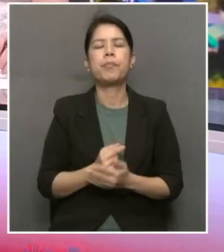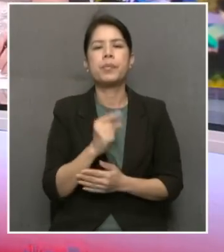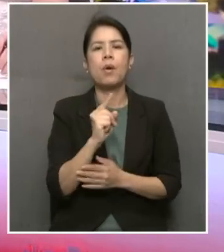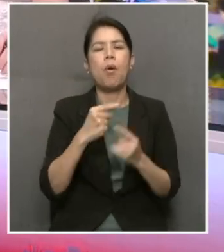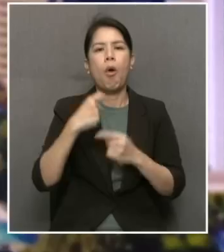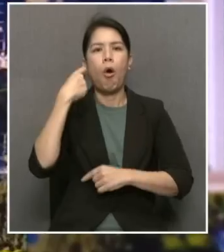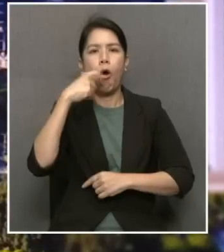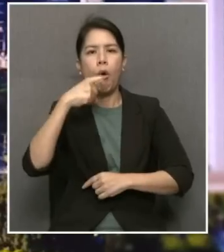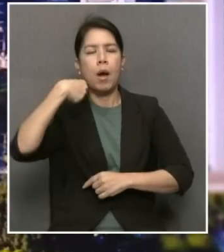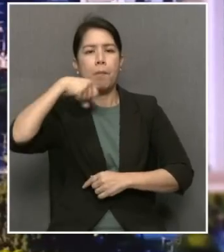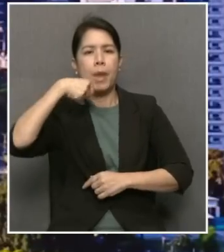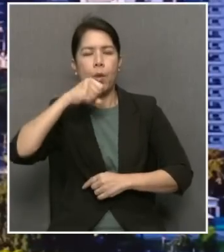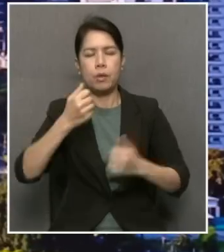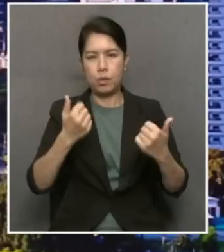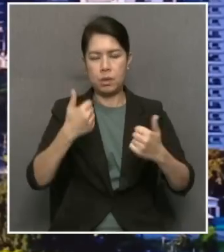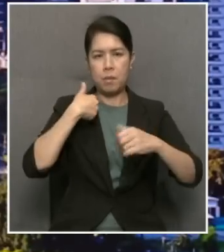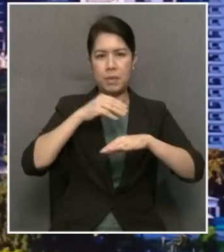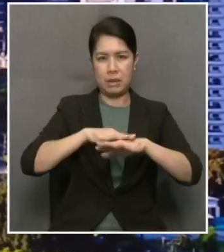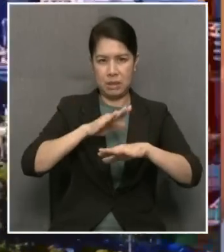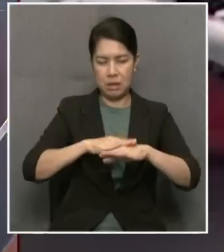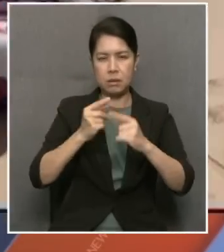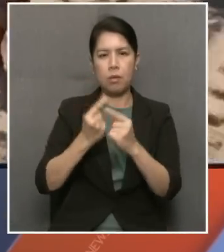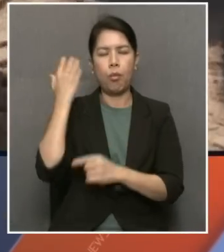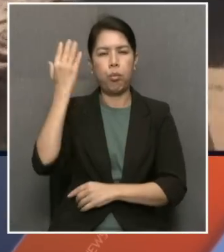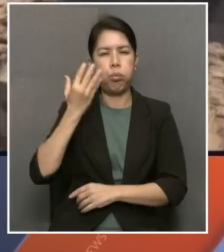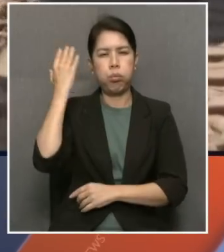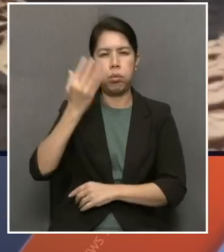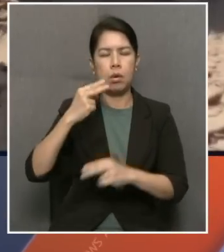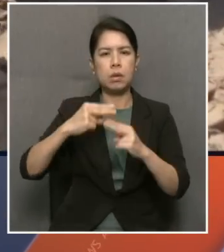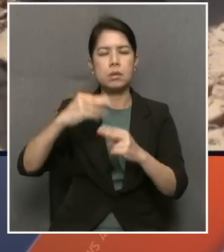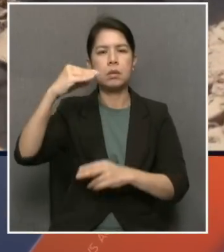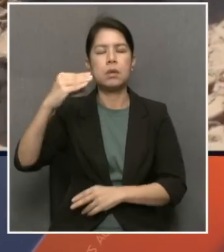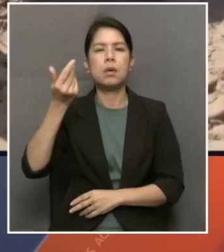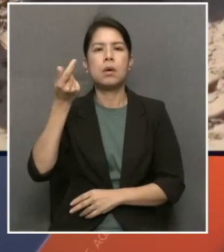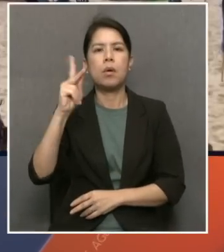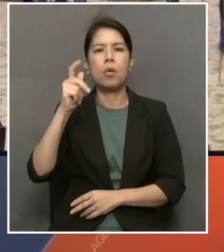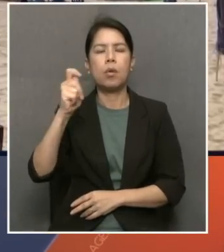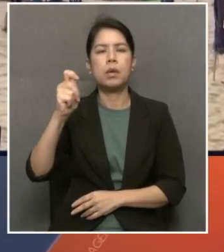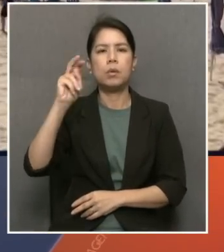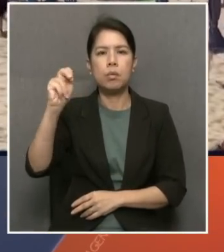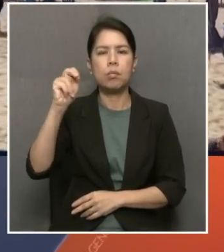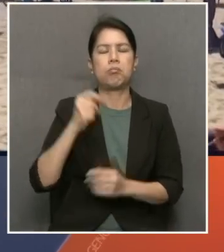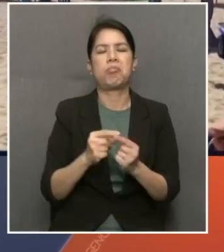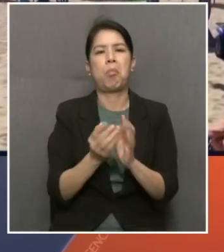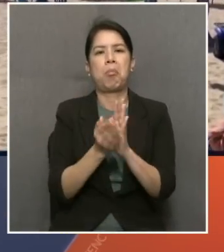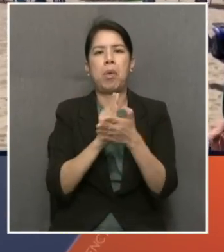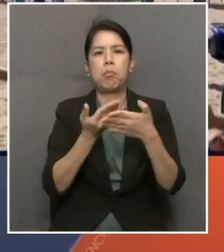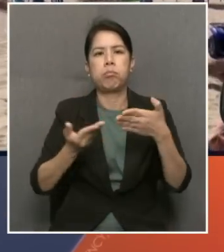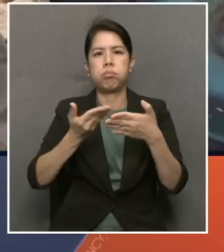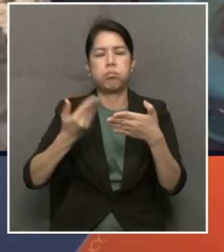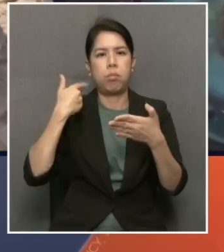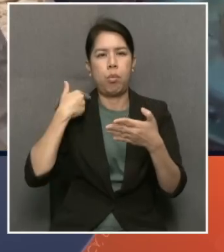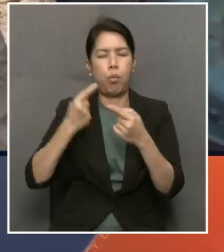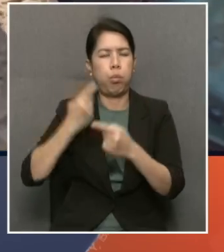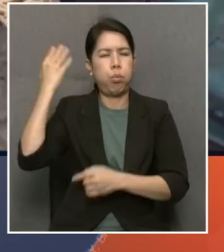วันนี้ก็มีการประกาศเตือนภัยเพื่อรับมือกับไต้ฝุ่นโคอินุแล้วนะคะซึ่งพายุลูกนี้ก็เตรียมที่จะยกระดับความรุนแรงเป็นซุปเปอร์